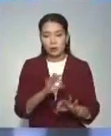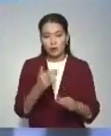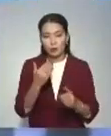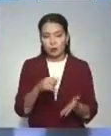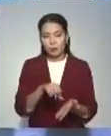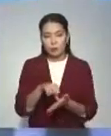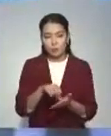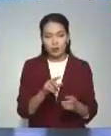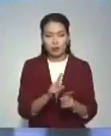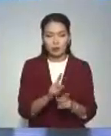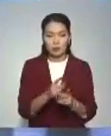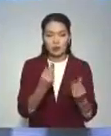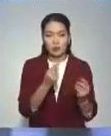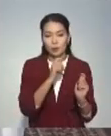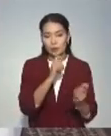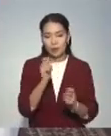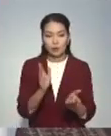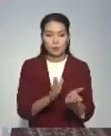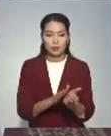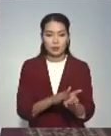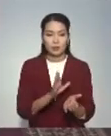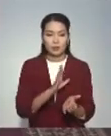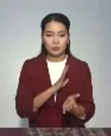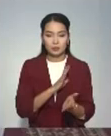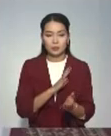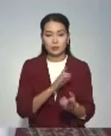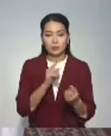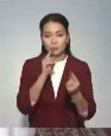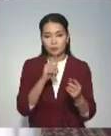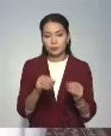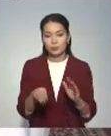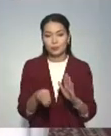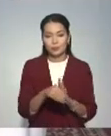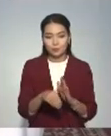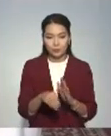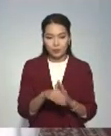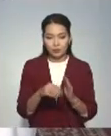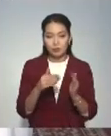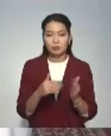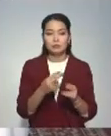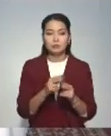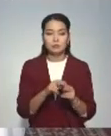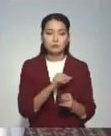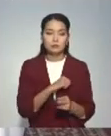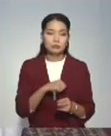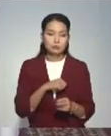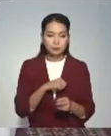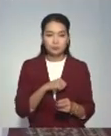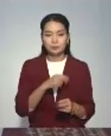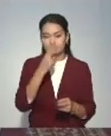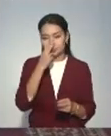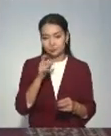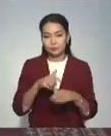аясында қаржылай сыйлықтармен марапатталды. Сыбайлас жемқорлық қазіргі күн тәртібіне түспей отырған маңызды мәселелердің бірі. Жалпы осы